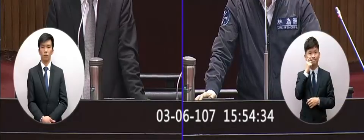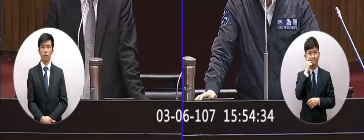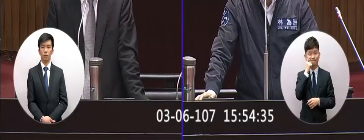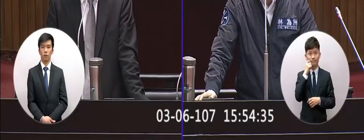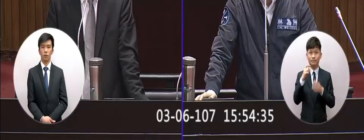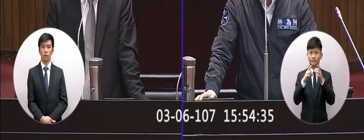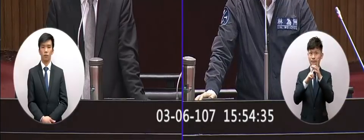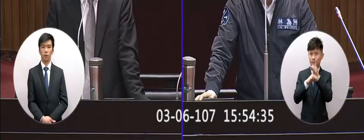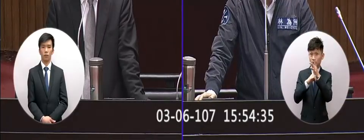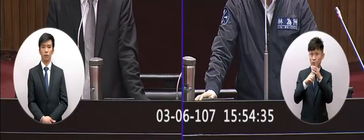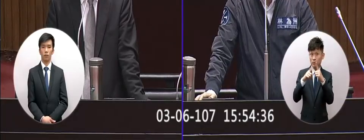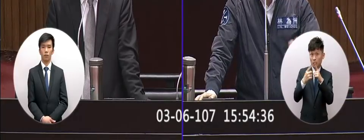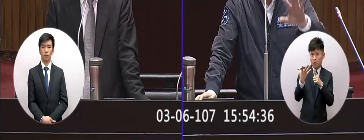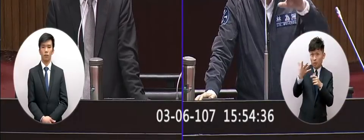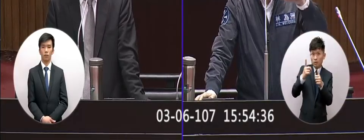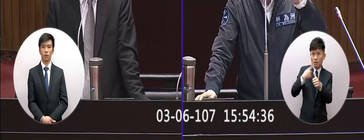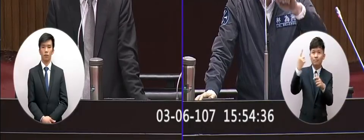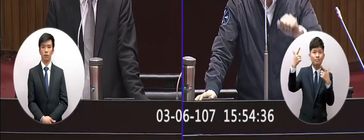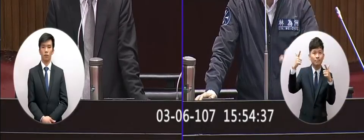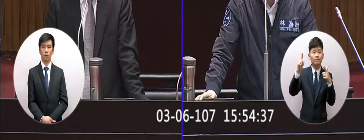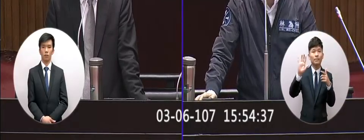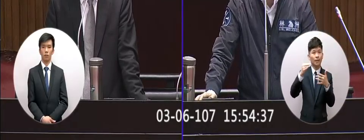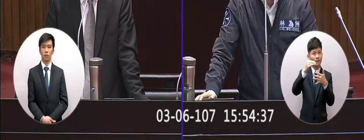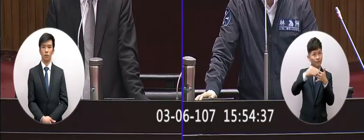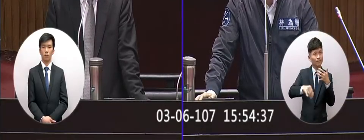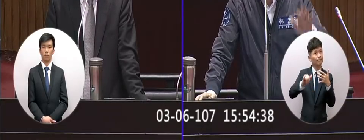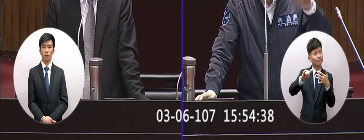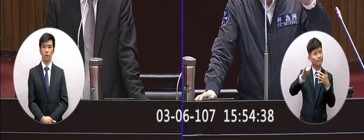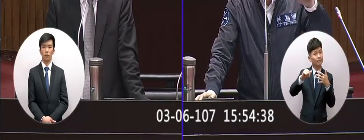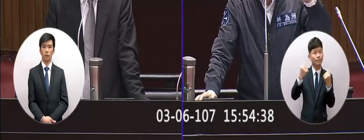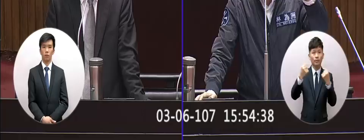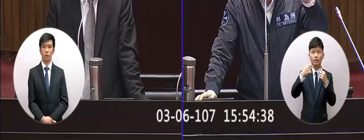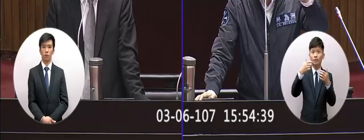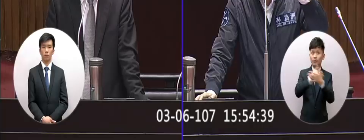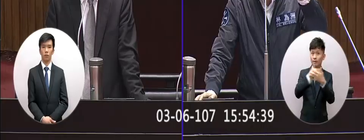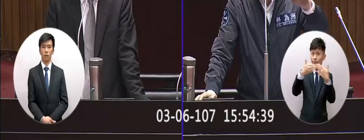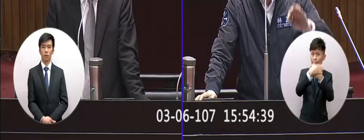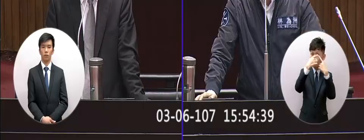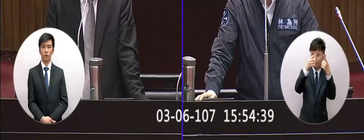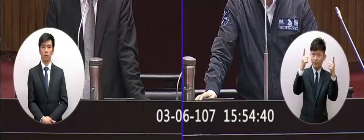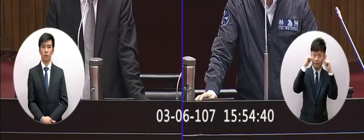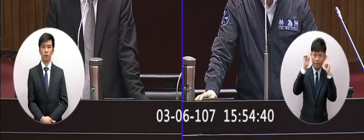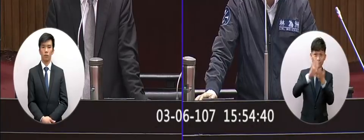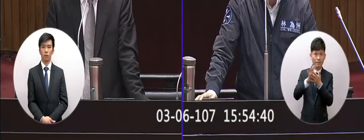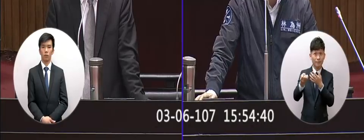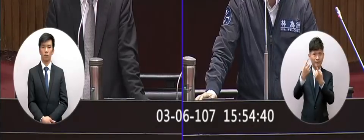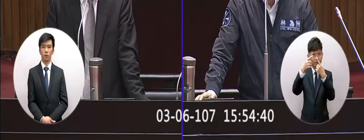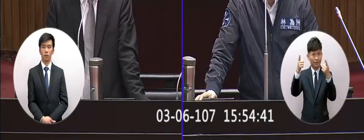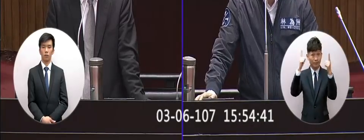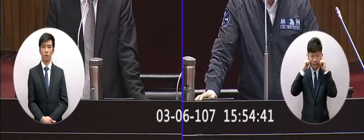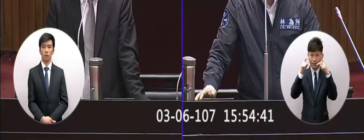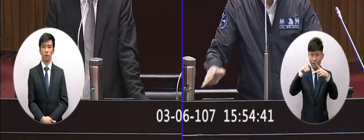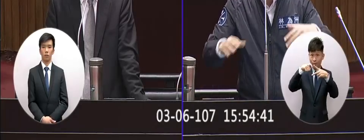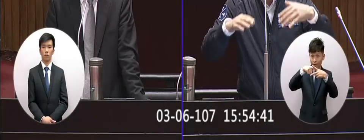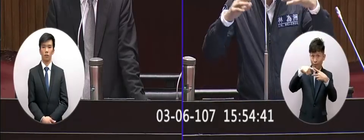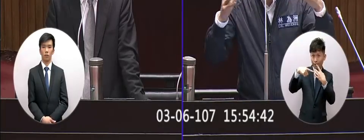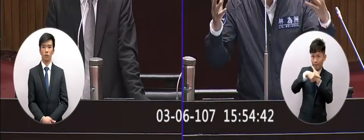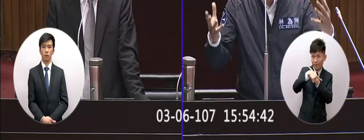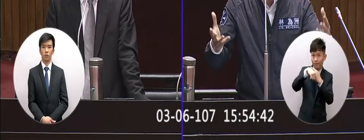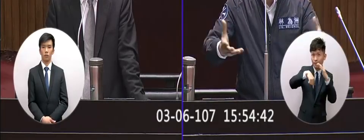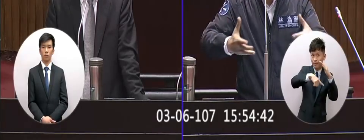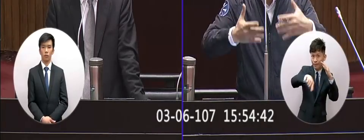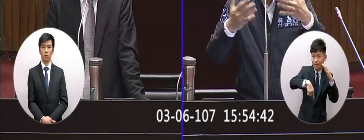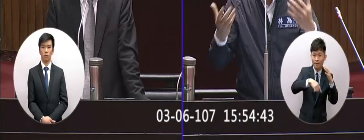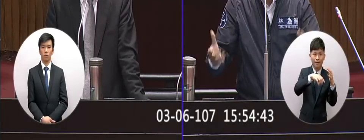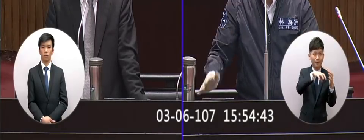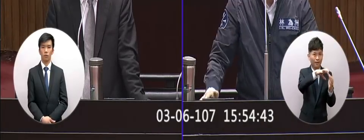口不是最多，但是它有一些条件，比如有交大、有清大、有工研院，所以它在发展